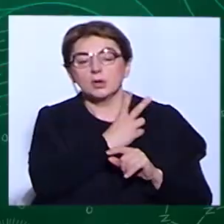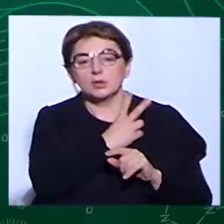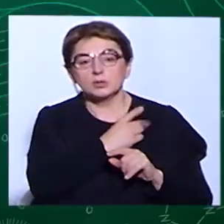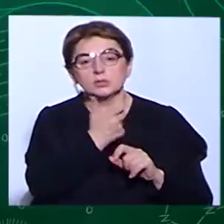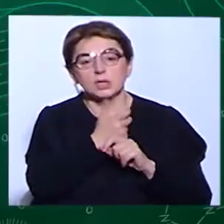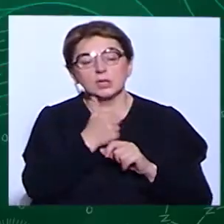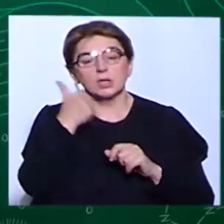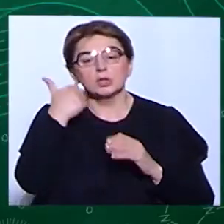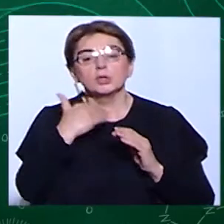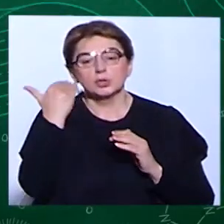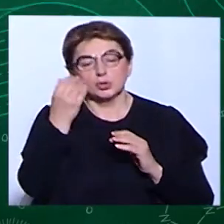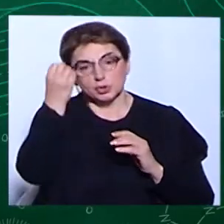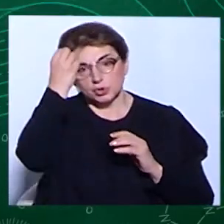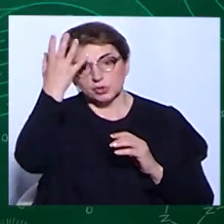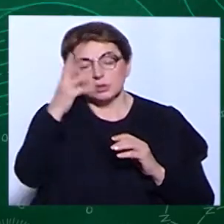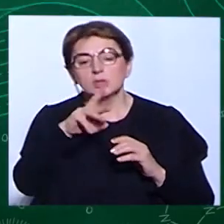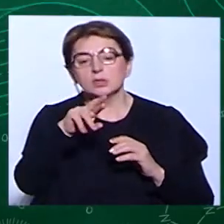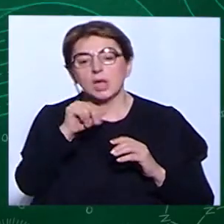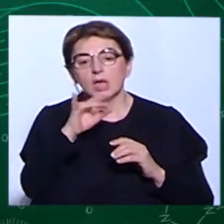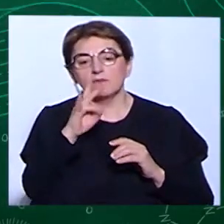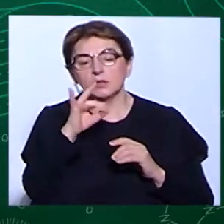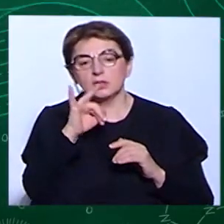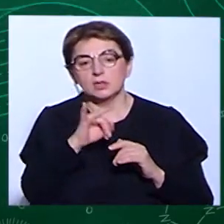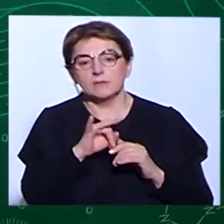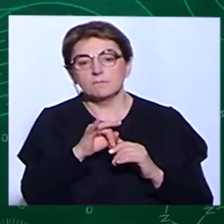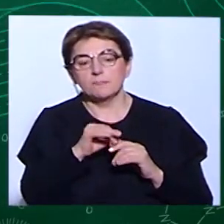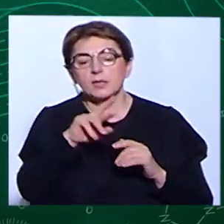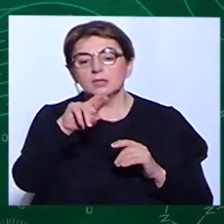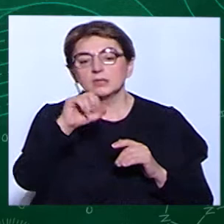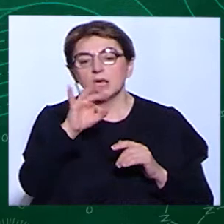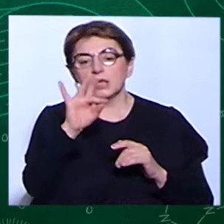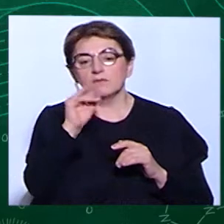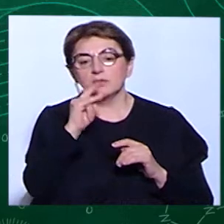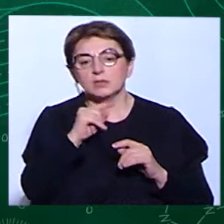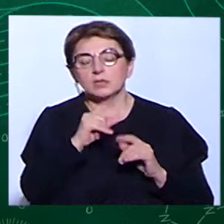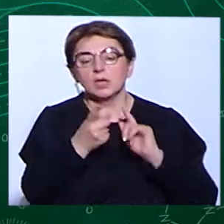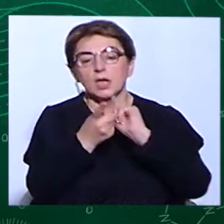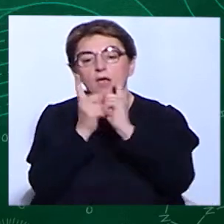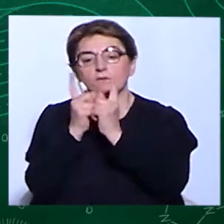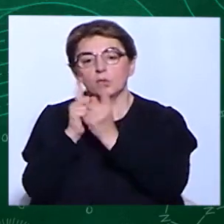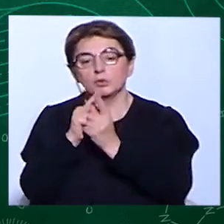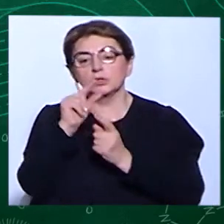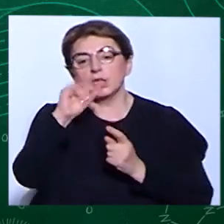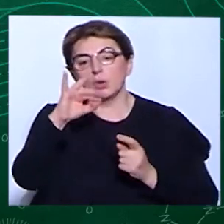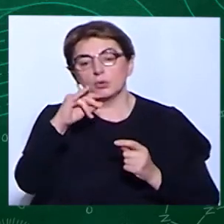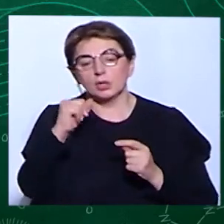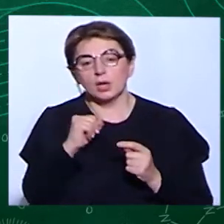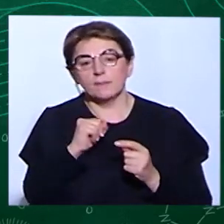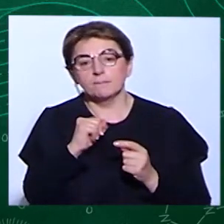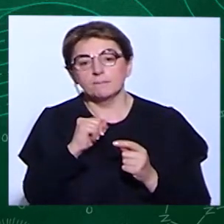მოაზროვნე ჩარლზ დარვინი. დარვინის ევოლუციური თეორია,